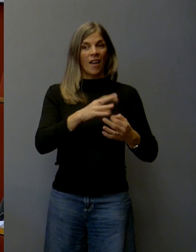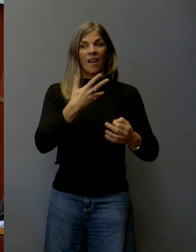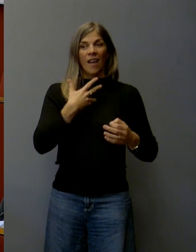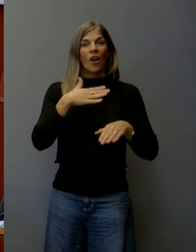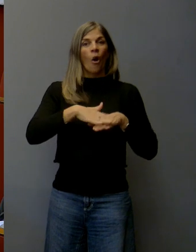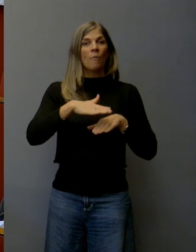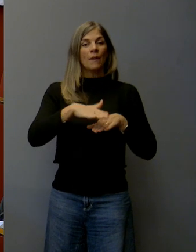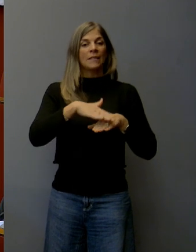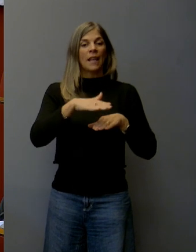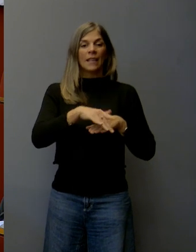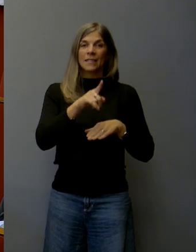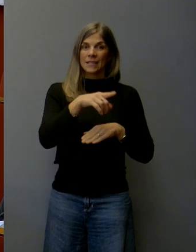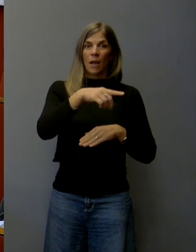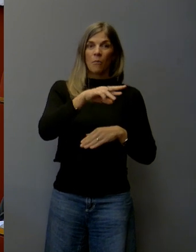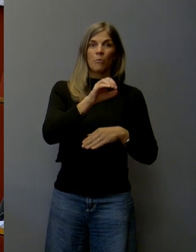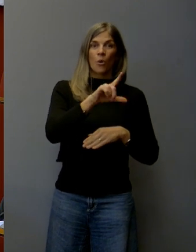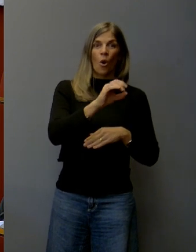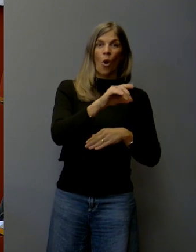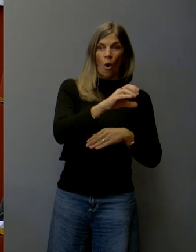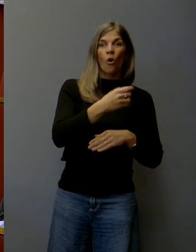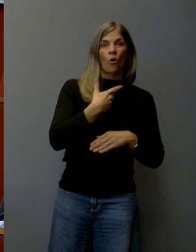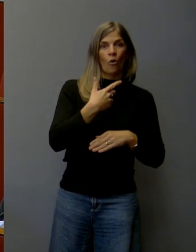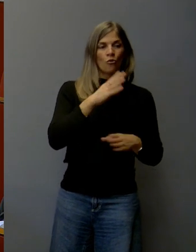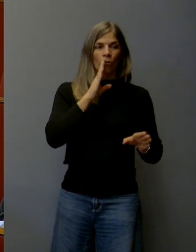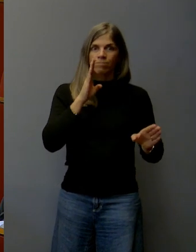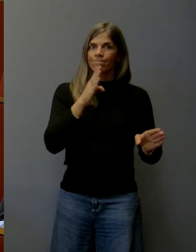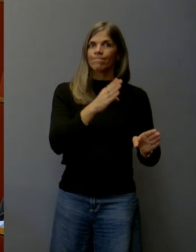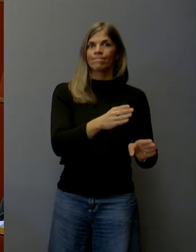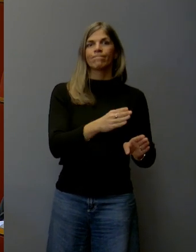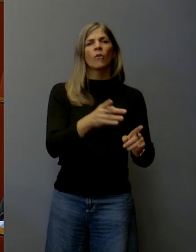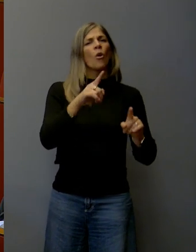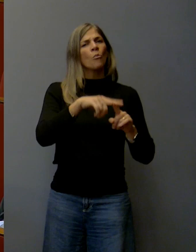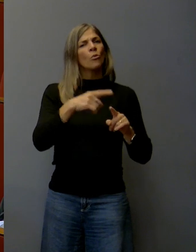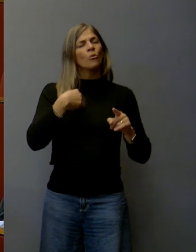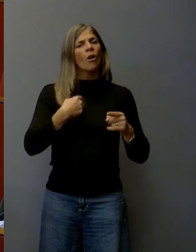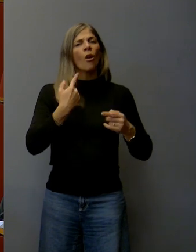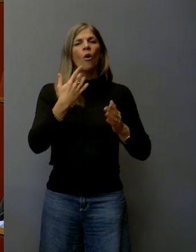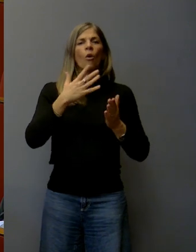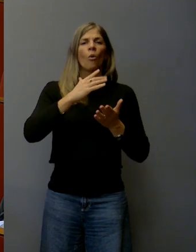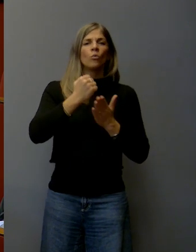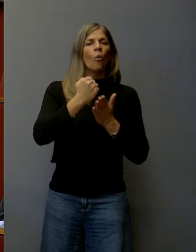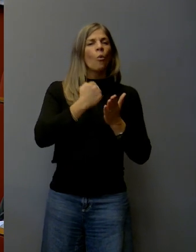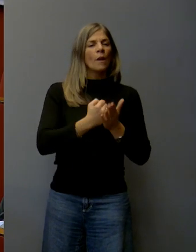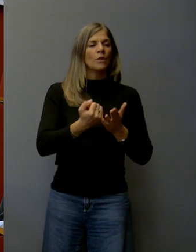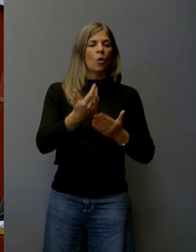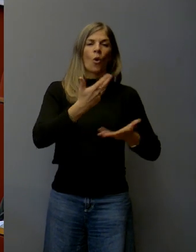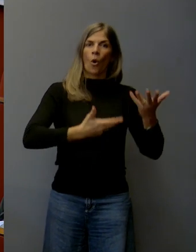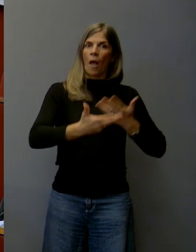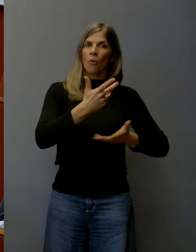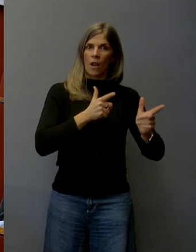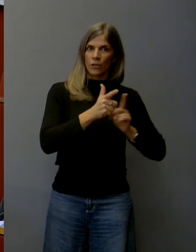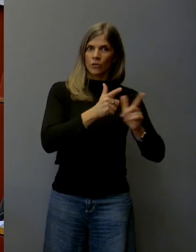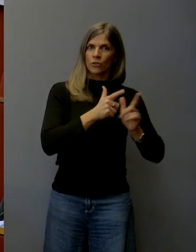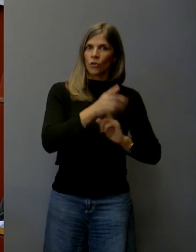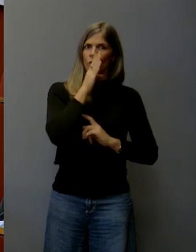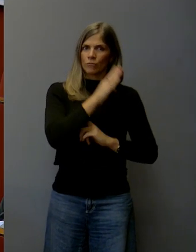pubblico privato e addirittura si prevede un apposito protocollo di collaborazione e poi per tutte le altre